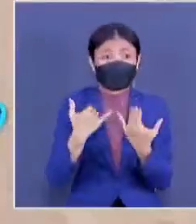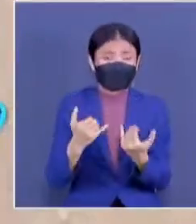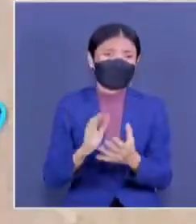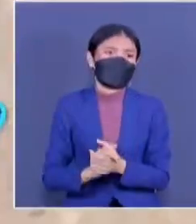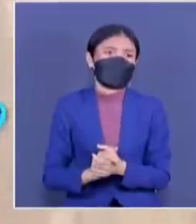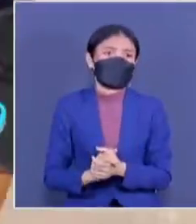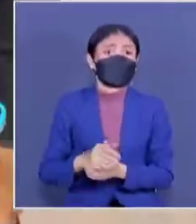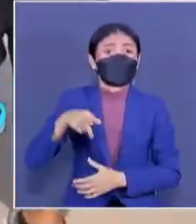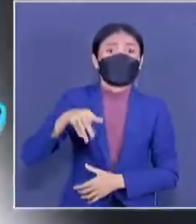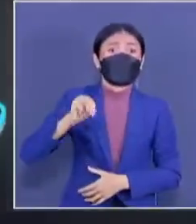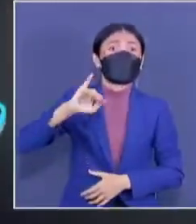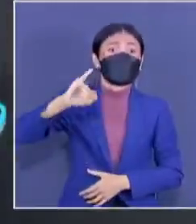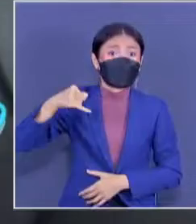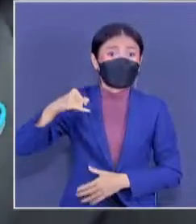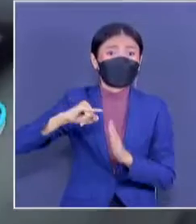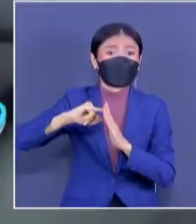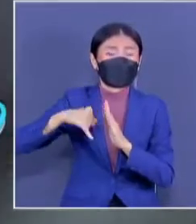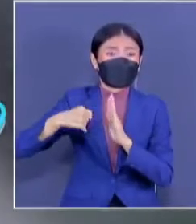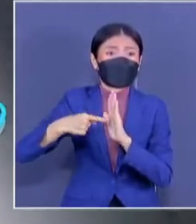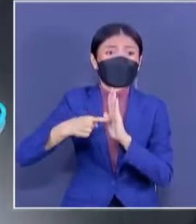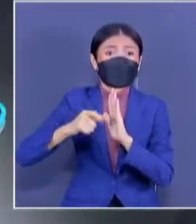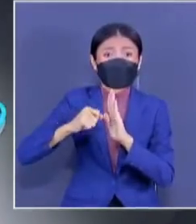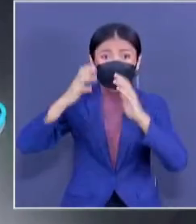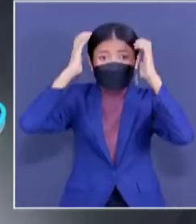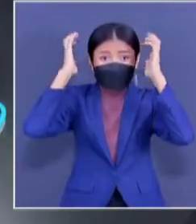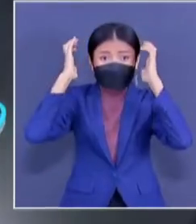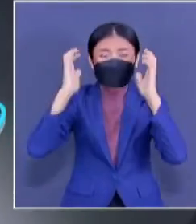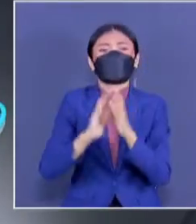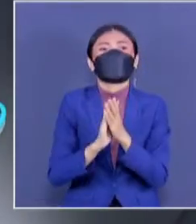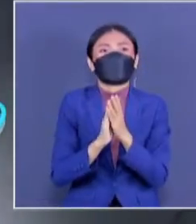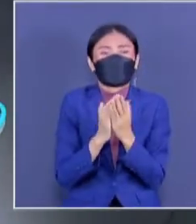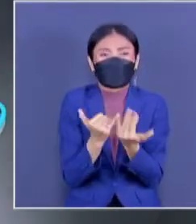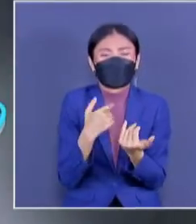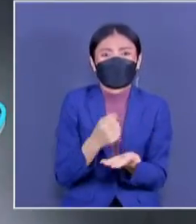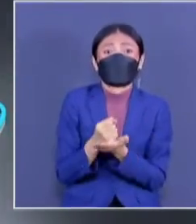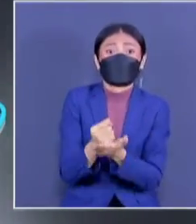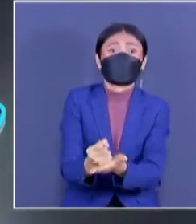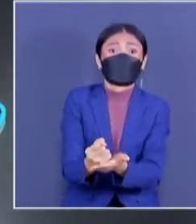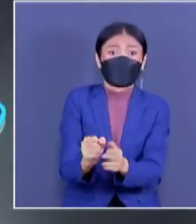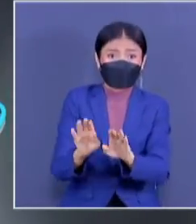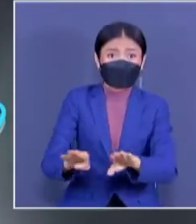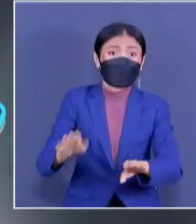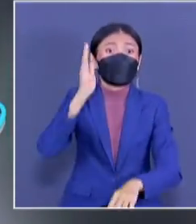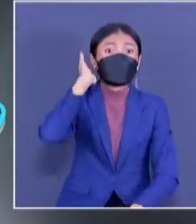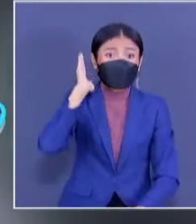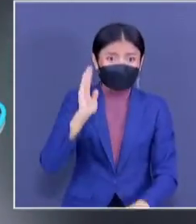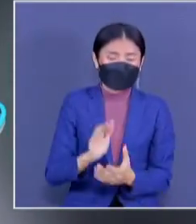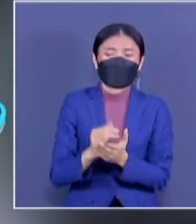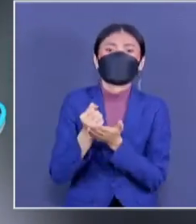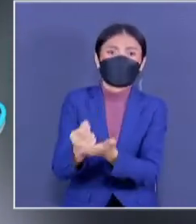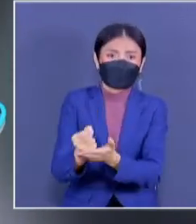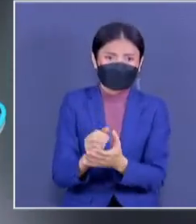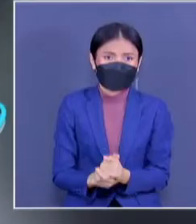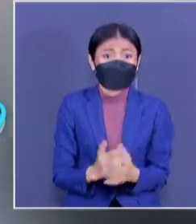าสังคมและความมั่นคงของมนุษย์จังหวัดสระบุรีหรือว่าพม.สระบุรีเขาก็ให้การช่วยเหลือโดยด่วนขณะที่ตำรวจสภ.หนองแคค่ะบอกว่